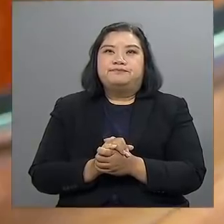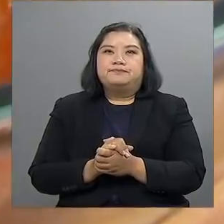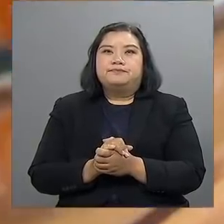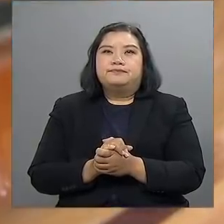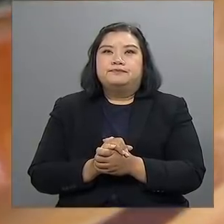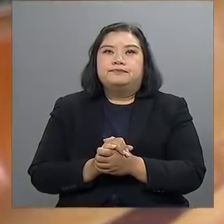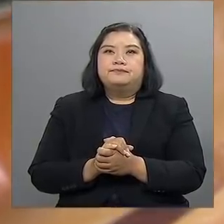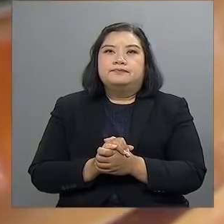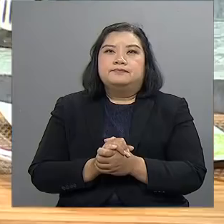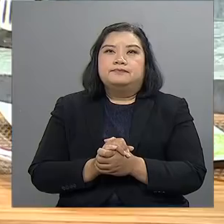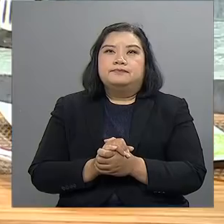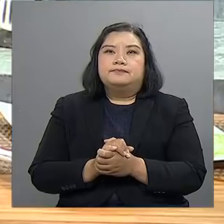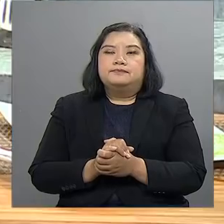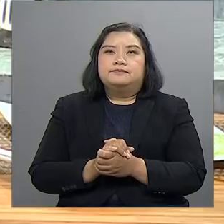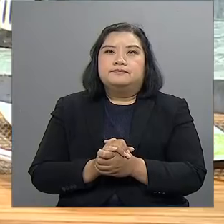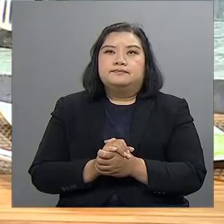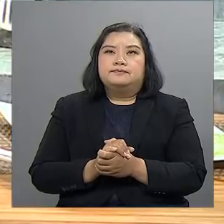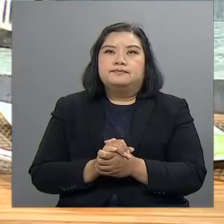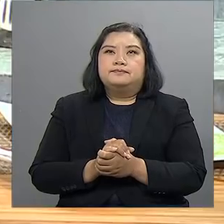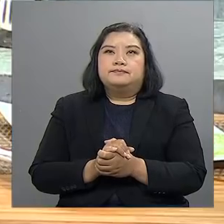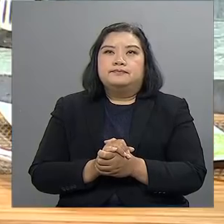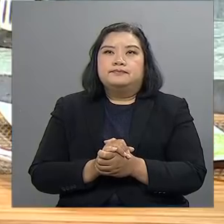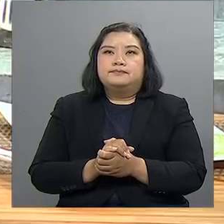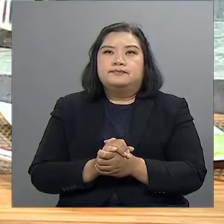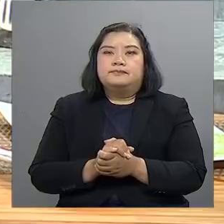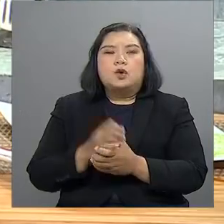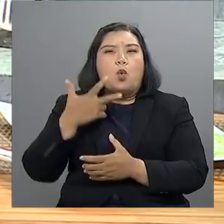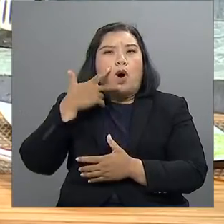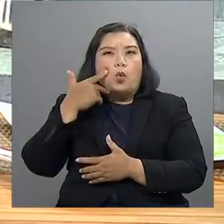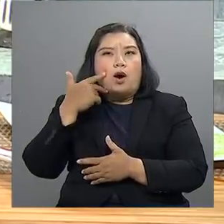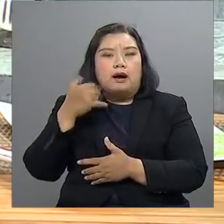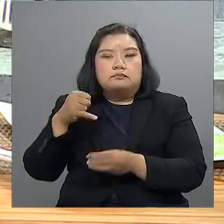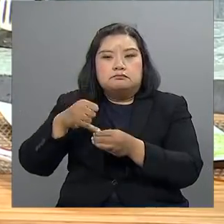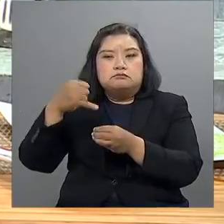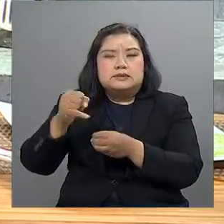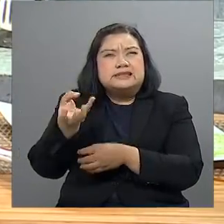เติมน้ำตาลทรายลงไปเล็กน้อยนะคะประมาณครึ่งช้อนชาค่ะ